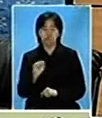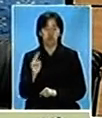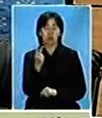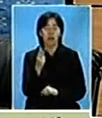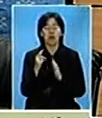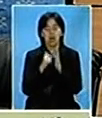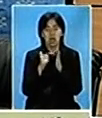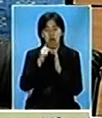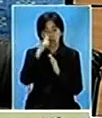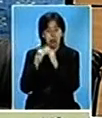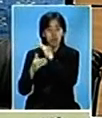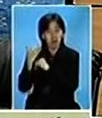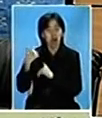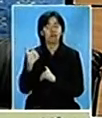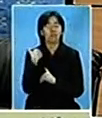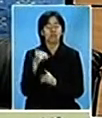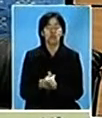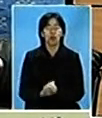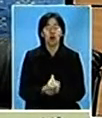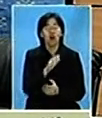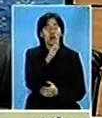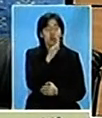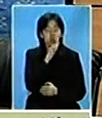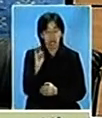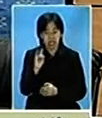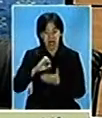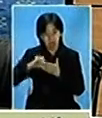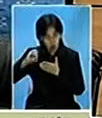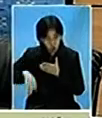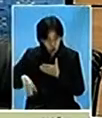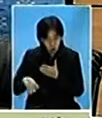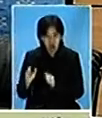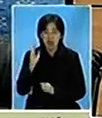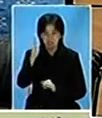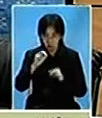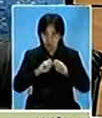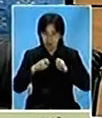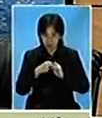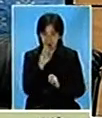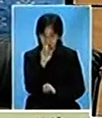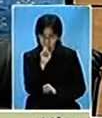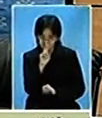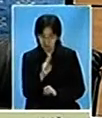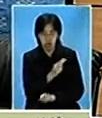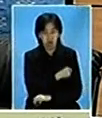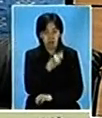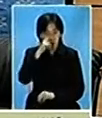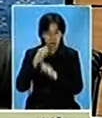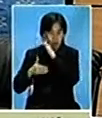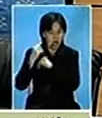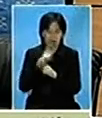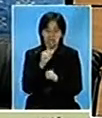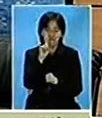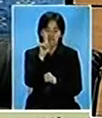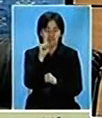าแผนไทยไปด้วยเพราะฉะนั้นถ้าท่านไปเอาคำว่าสัตว์ออกวันหน้าจะเกิดปัญหาครับว่าหน้าที่ของแพทย์แผนไทยเนี่ยทำไม่ได้